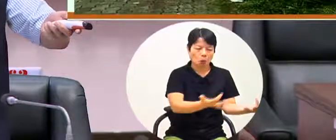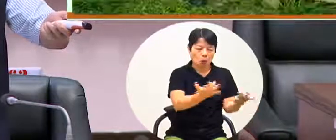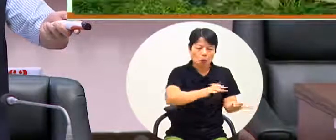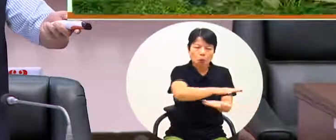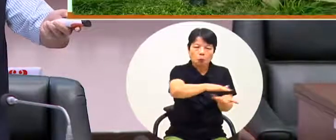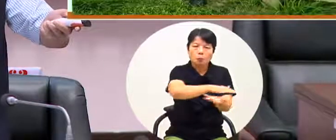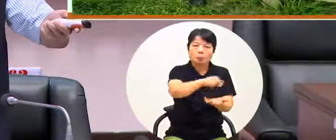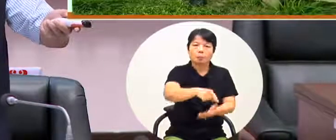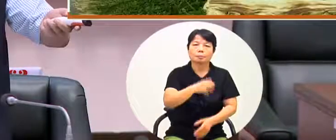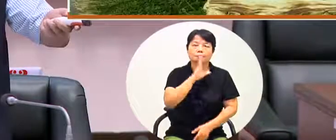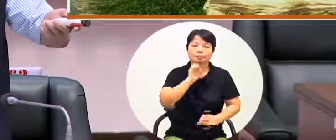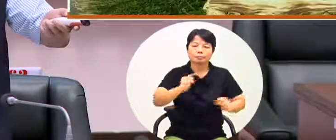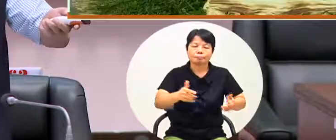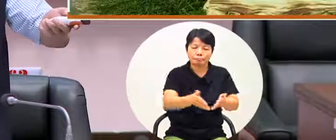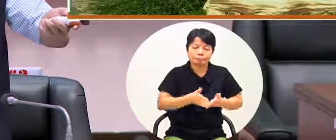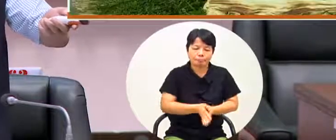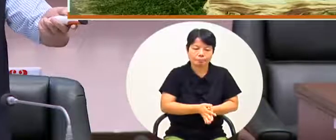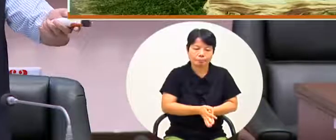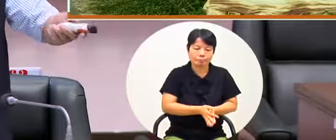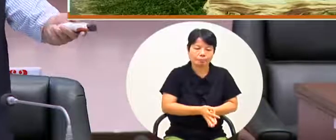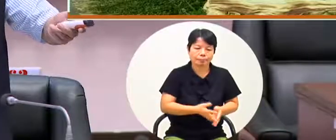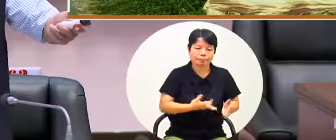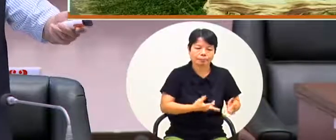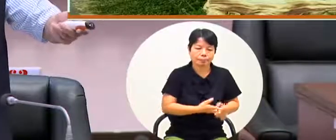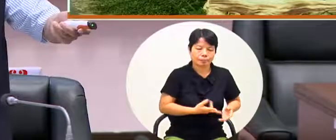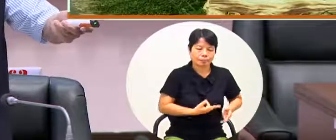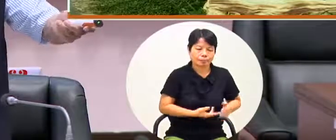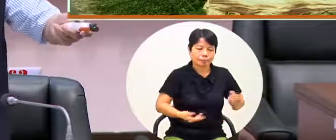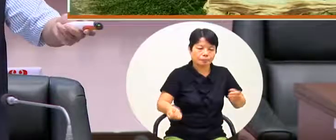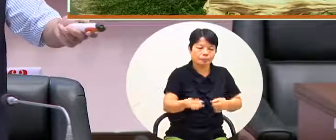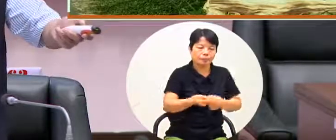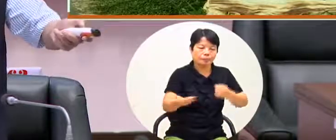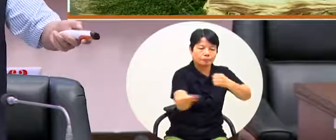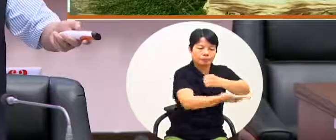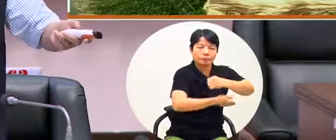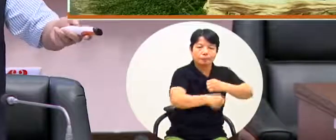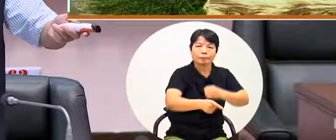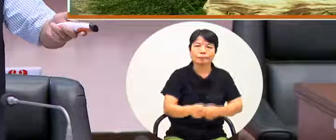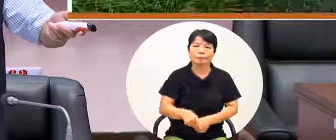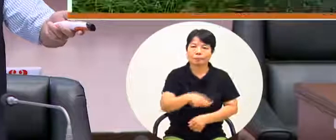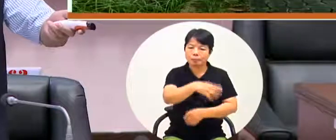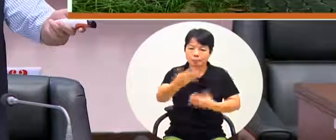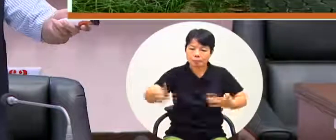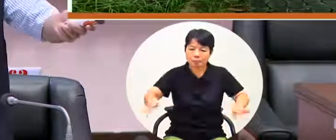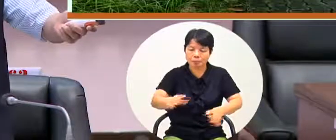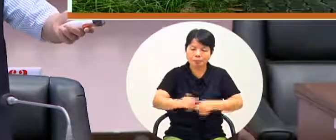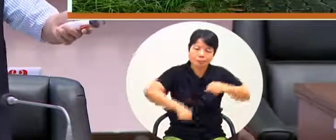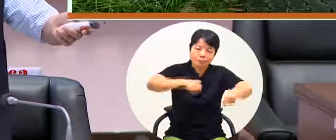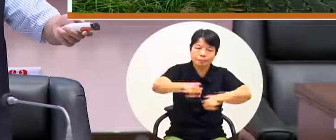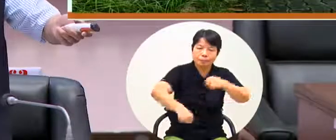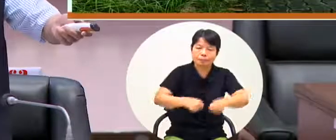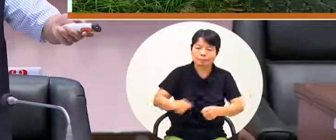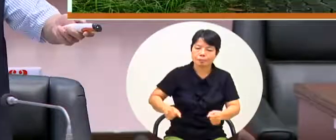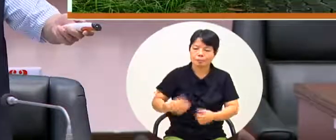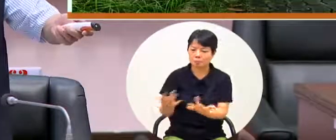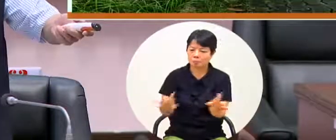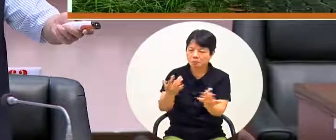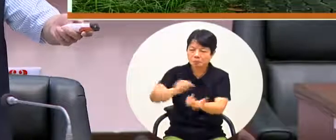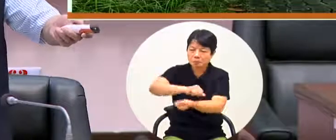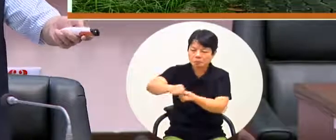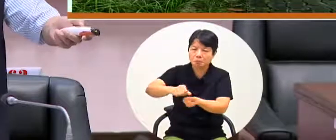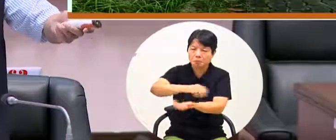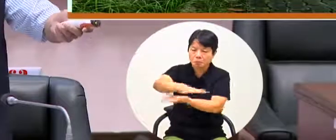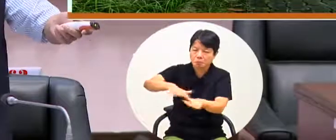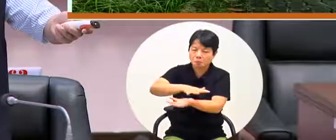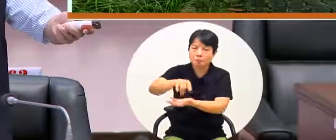吼？等于即个诶，真侪骑脚踏车，你像这杂草拢满出来吼。啊，像这即个